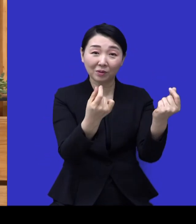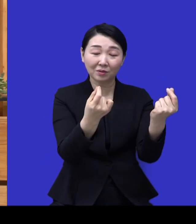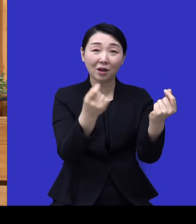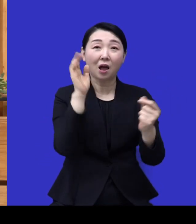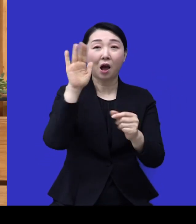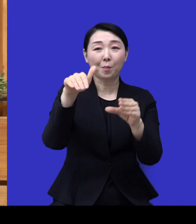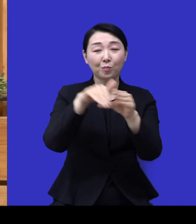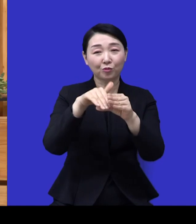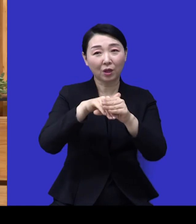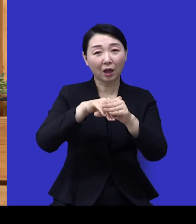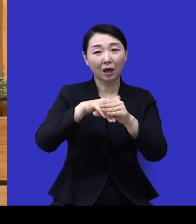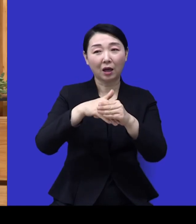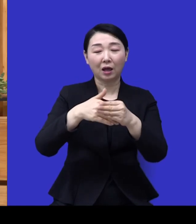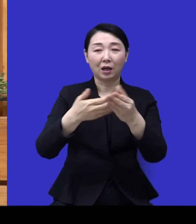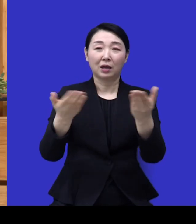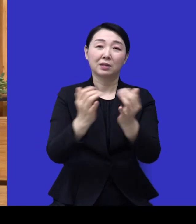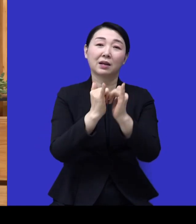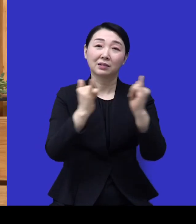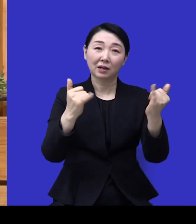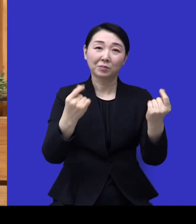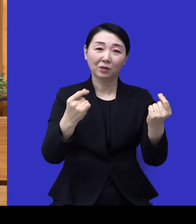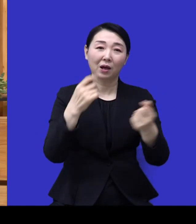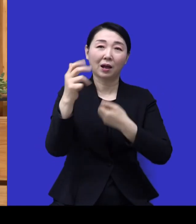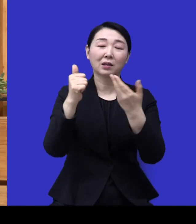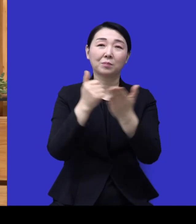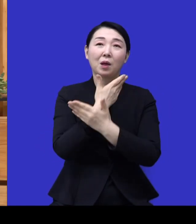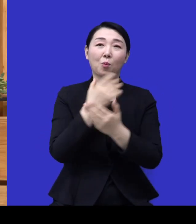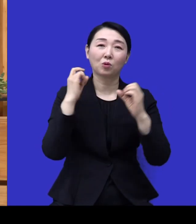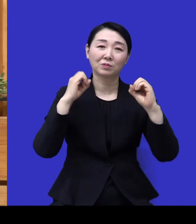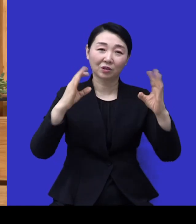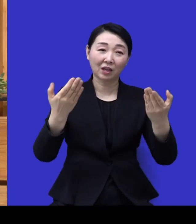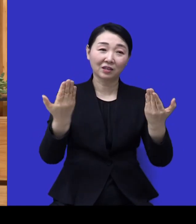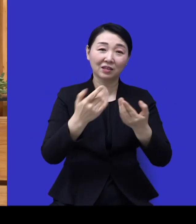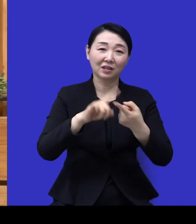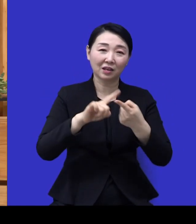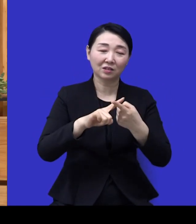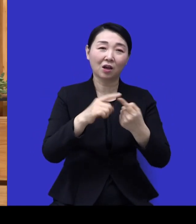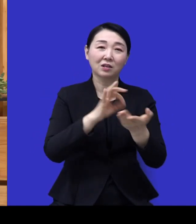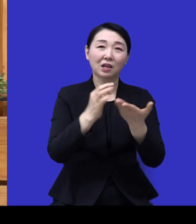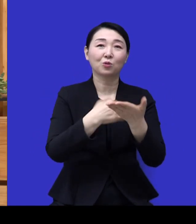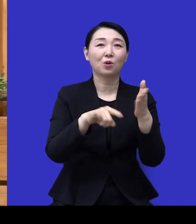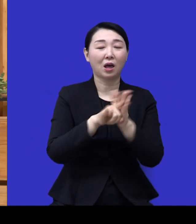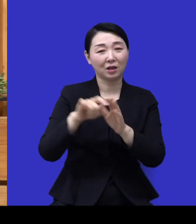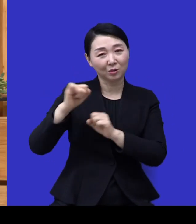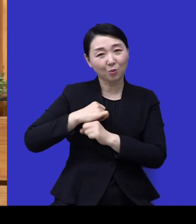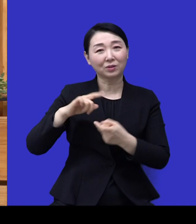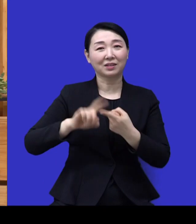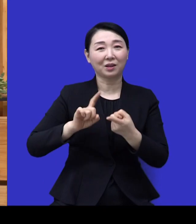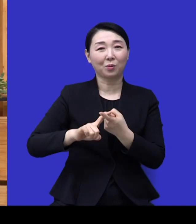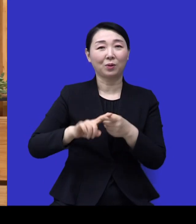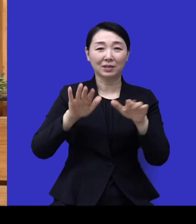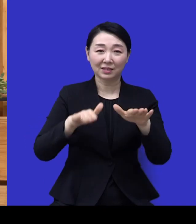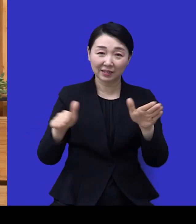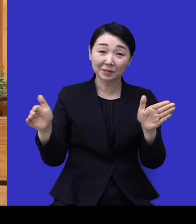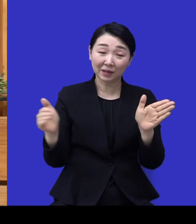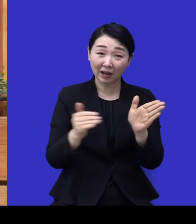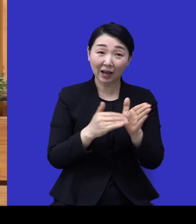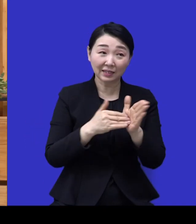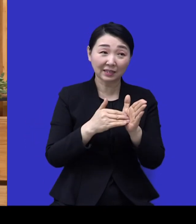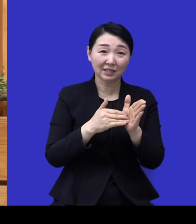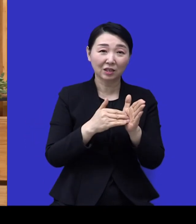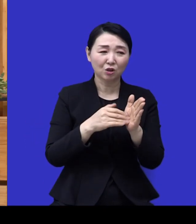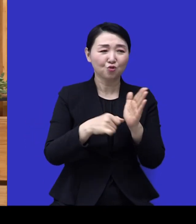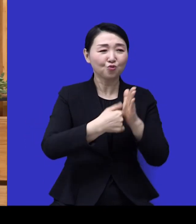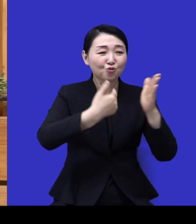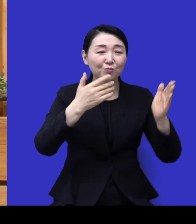문화 사역자들도 맞습니다. 하나님께서 네. 그 복음 전하는 일에 사용하기 위한 용사로 지금까지의 뭐